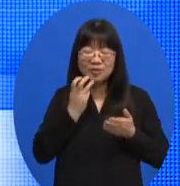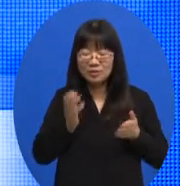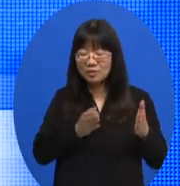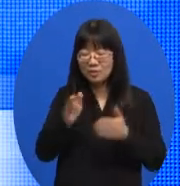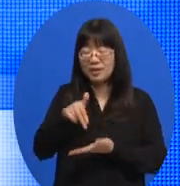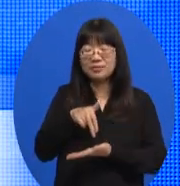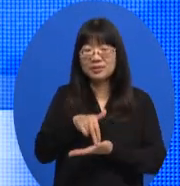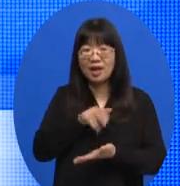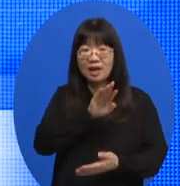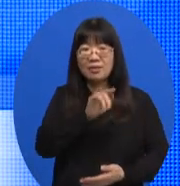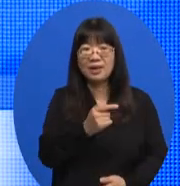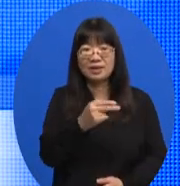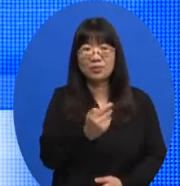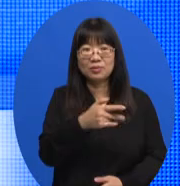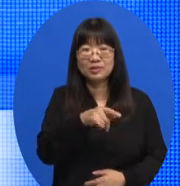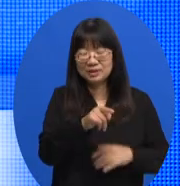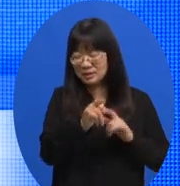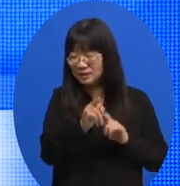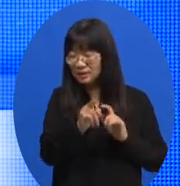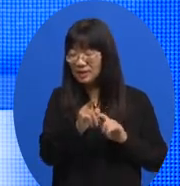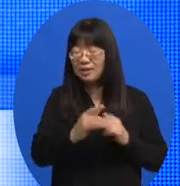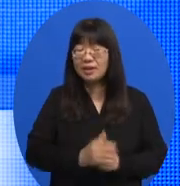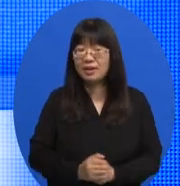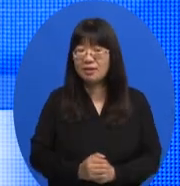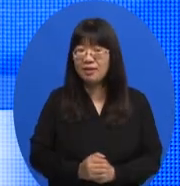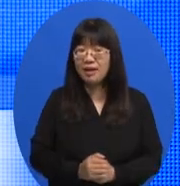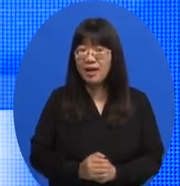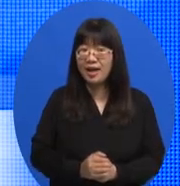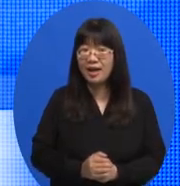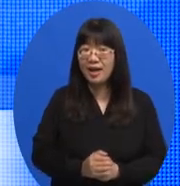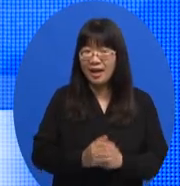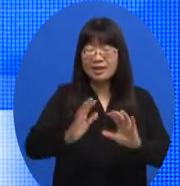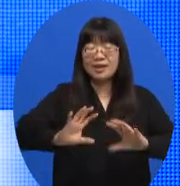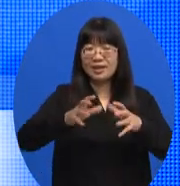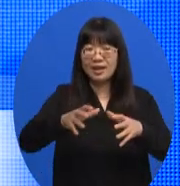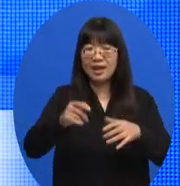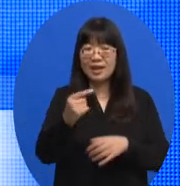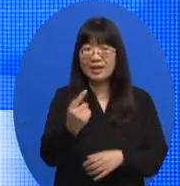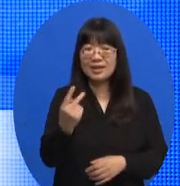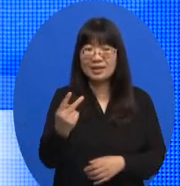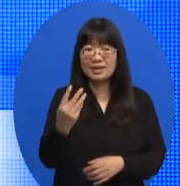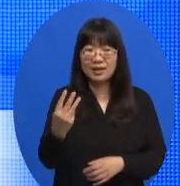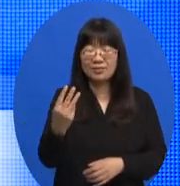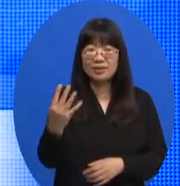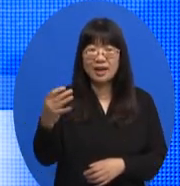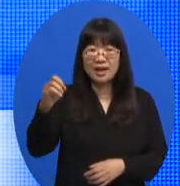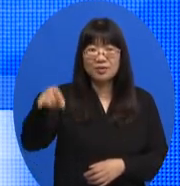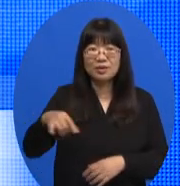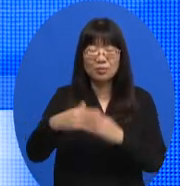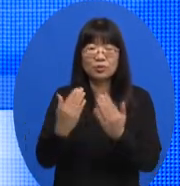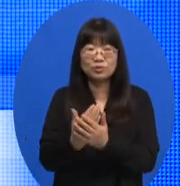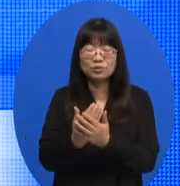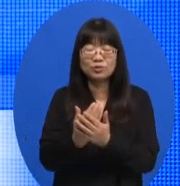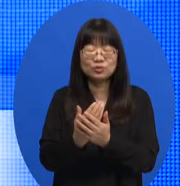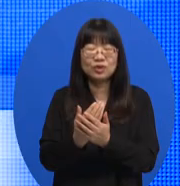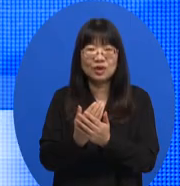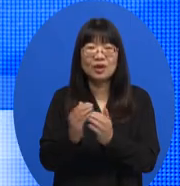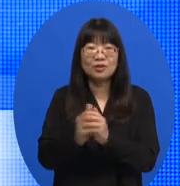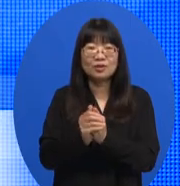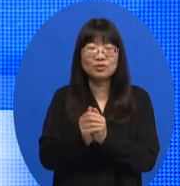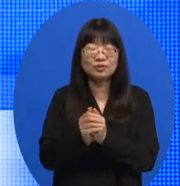반도체 장비사 세계 1, 2, 3, 4위 모두의 차세대 연구소를